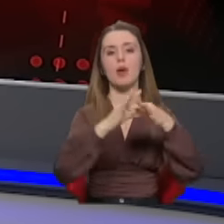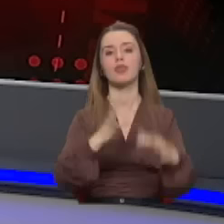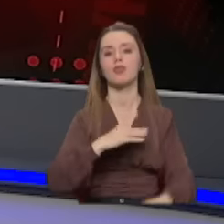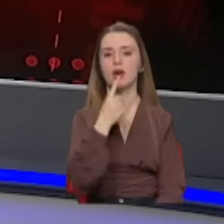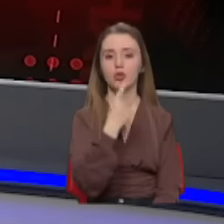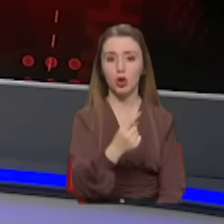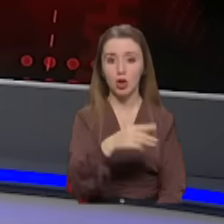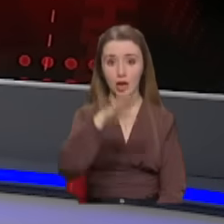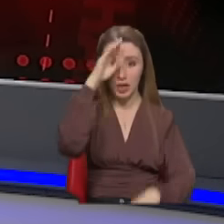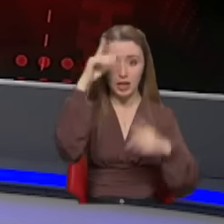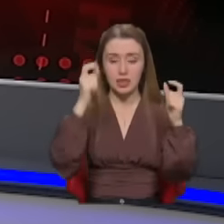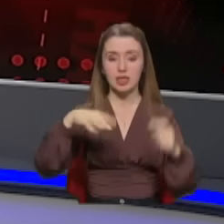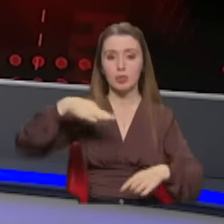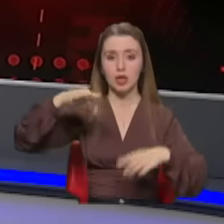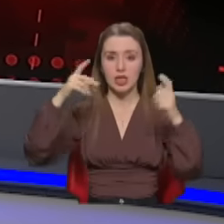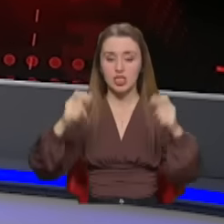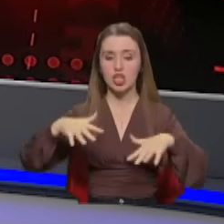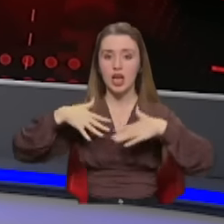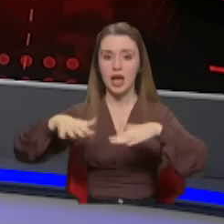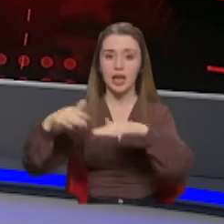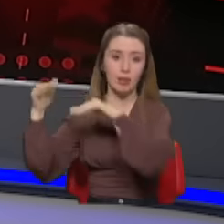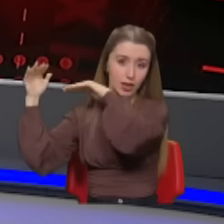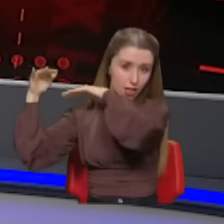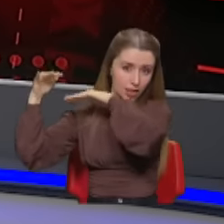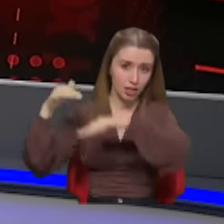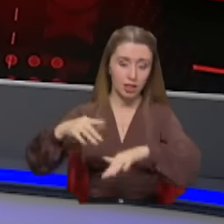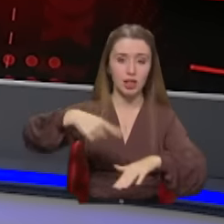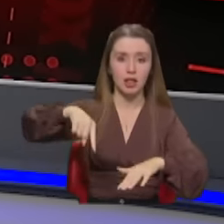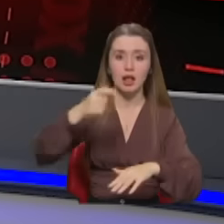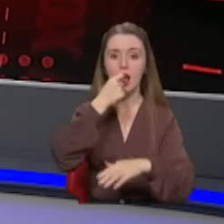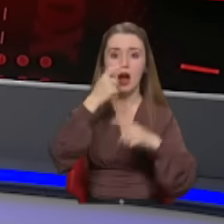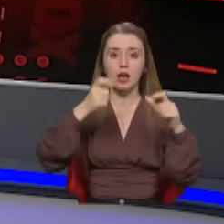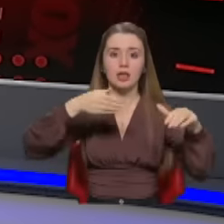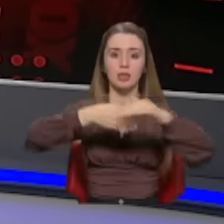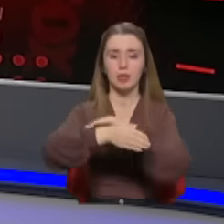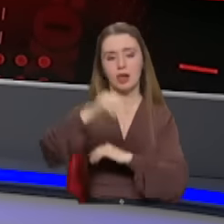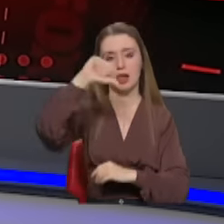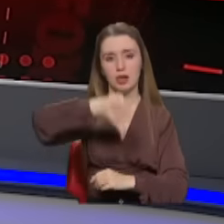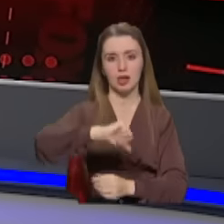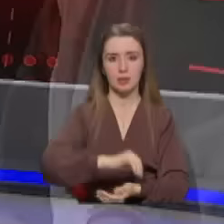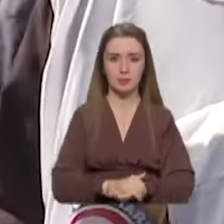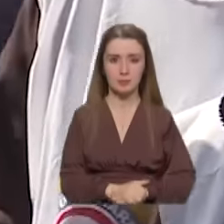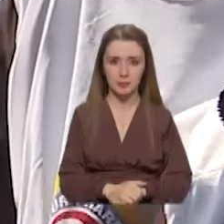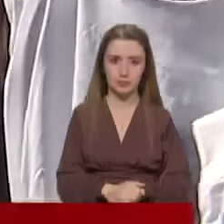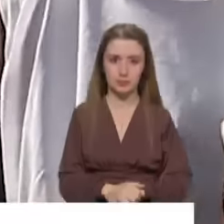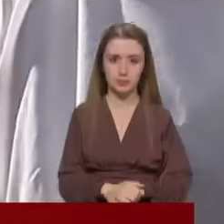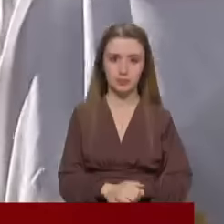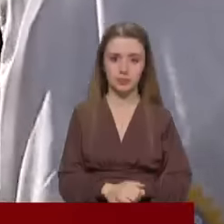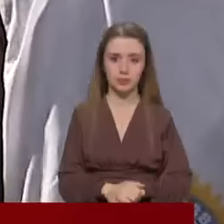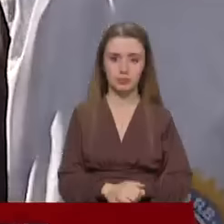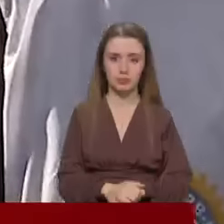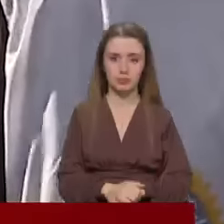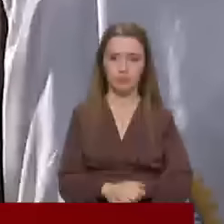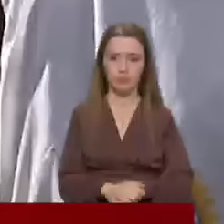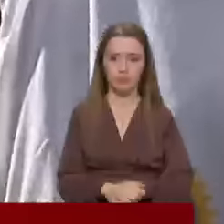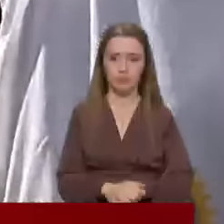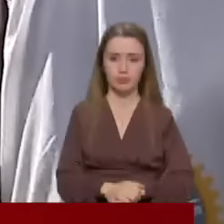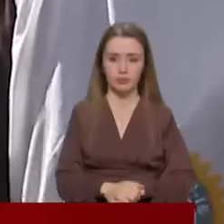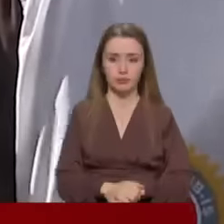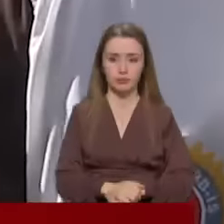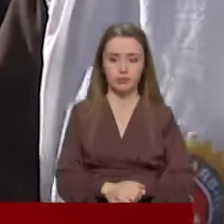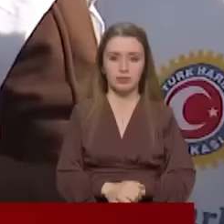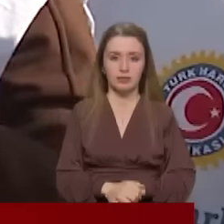ilişkilendirdi. İstanbul ve Eskişehir'den eyleme giden işçilerse Ankara'ya giremedi. Harbiş işçisi,